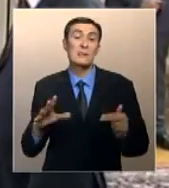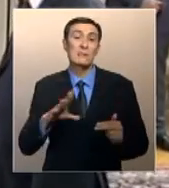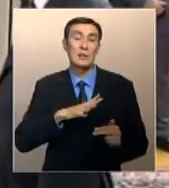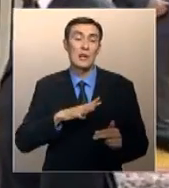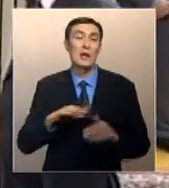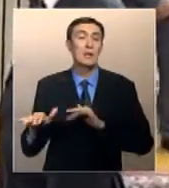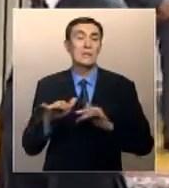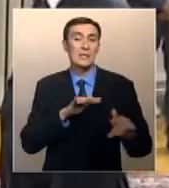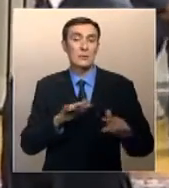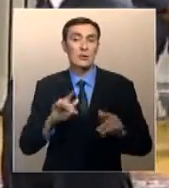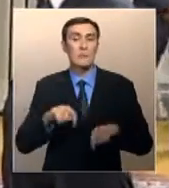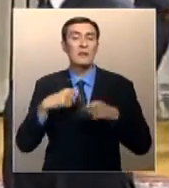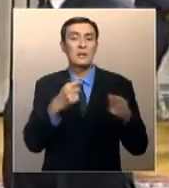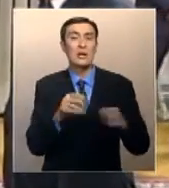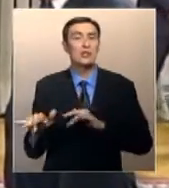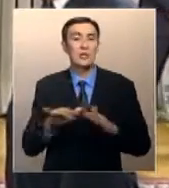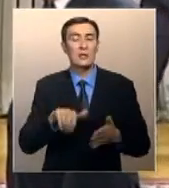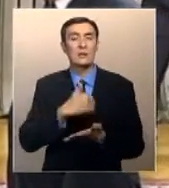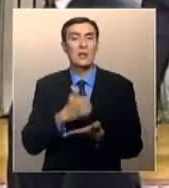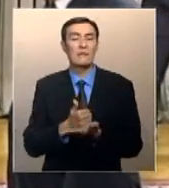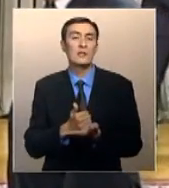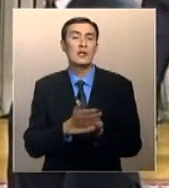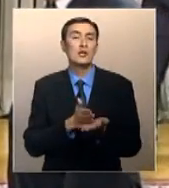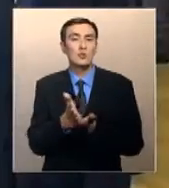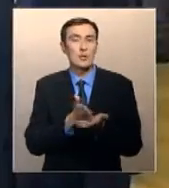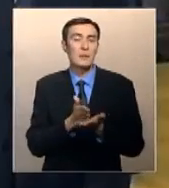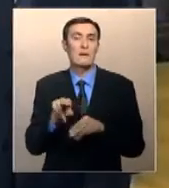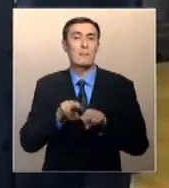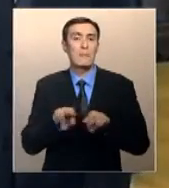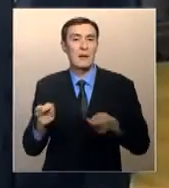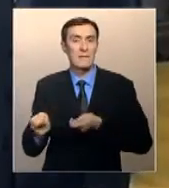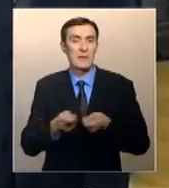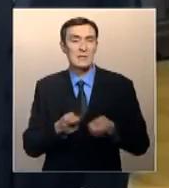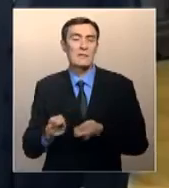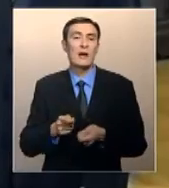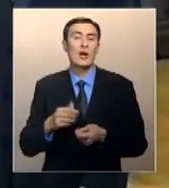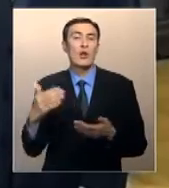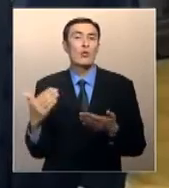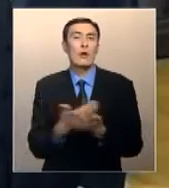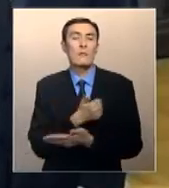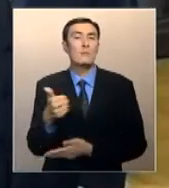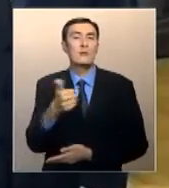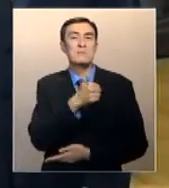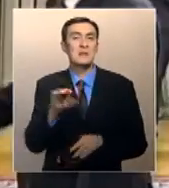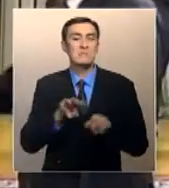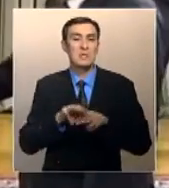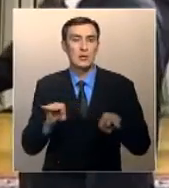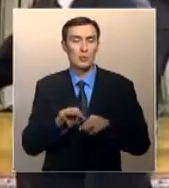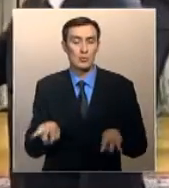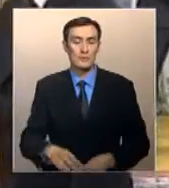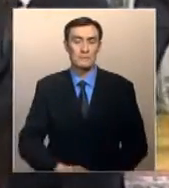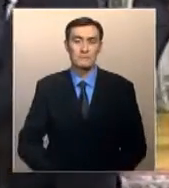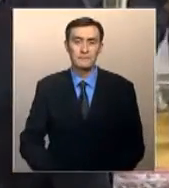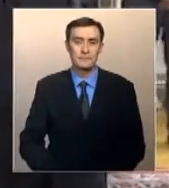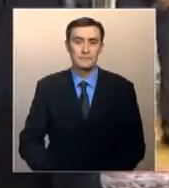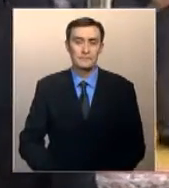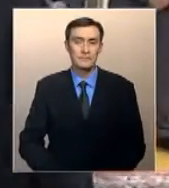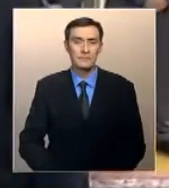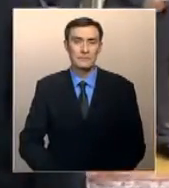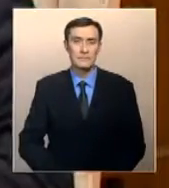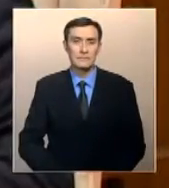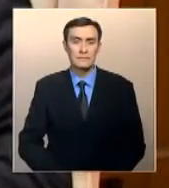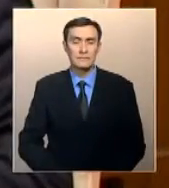Максима прошла церемония передачи дел от главы служебного правительства страны новому премьер-министру.